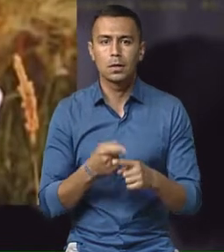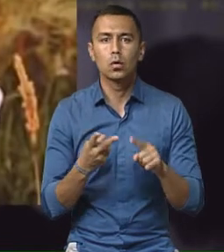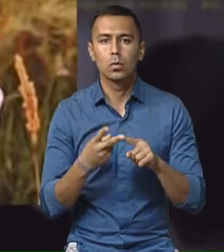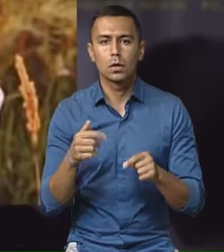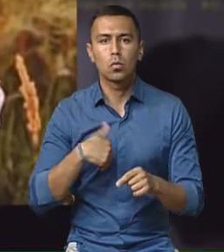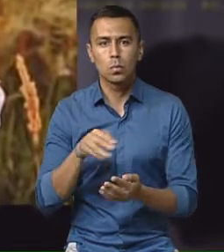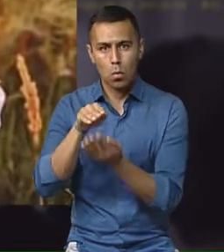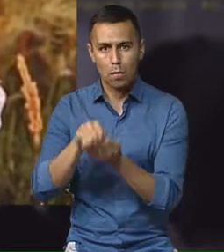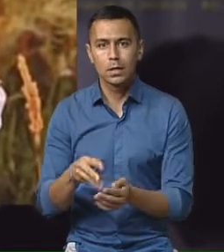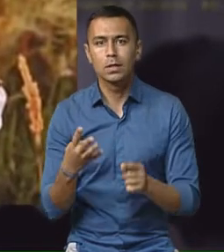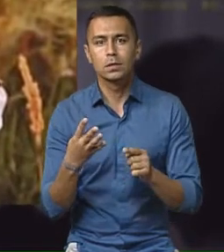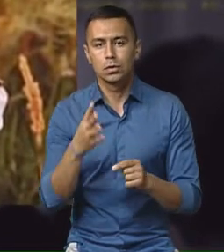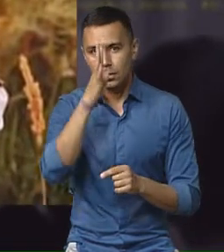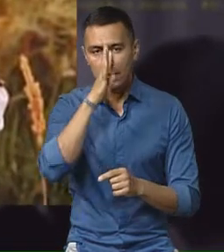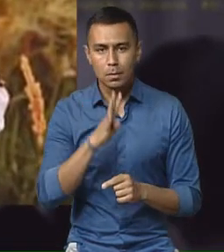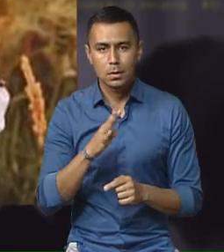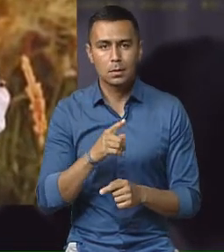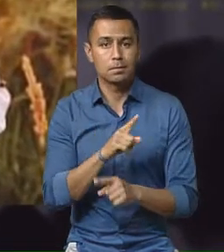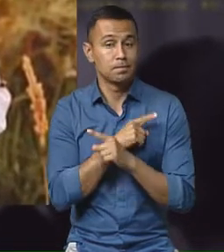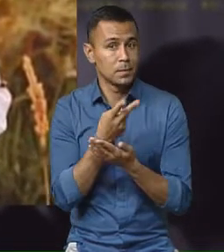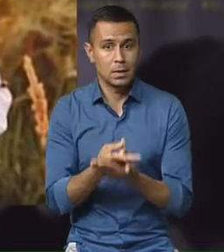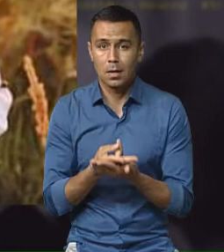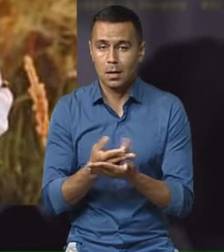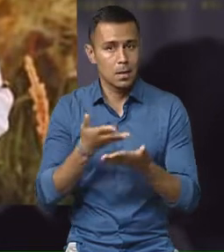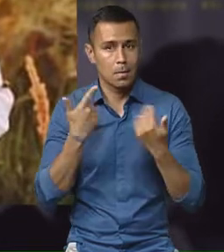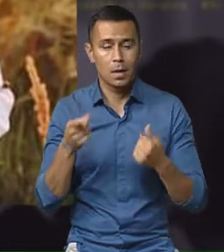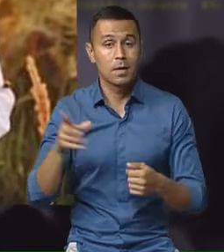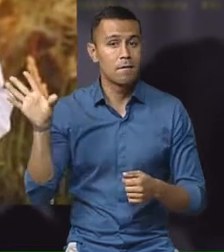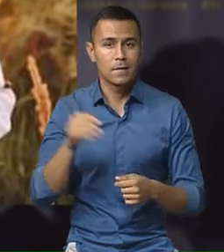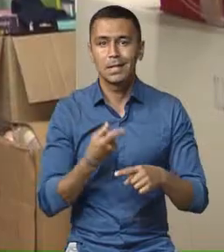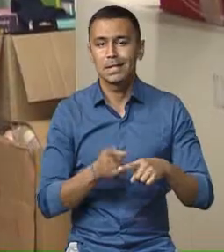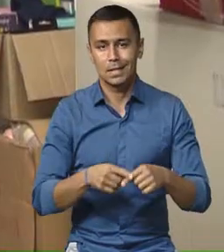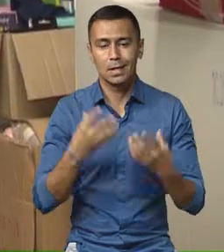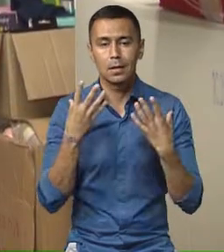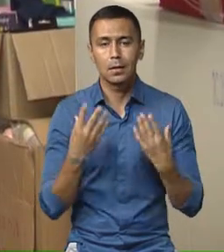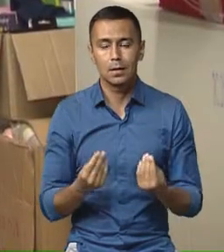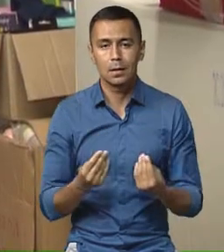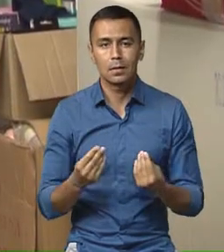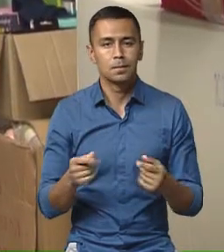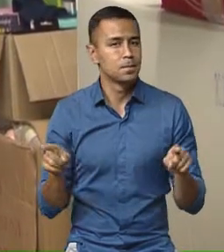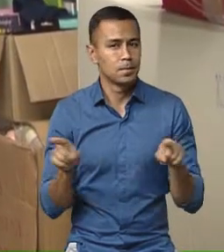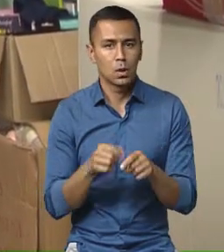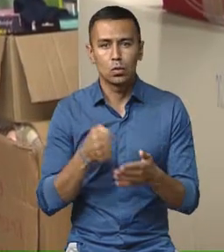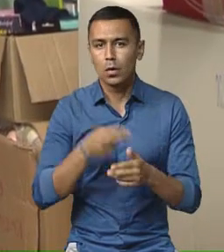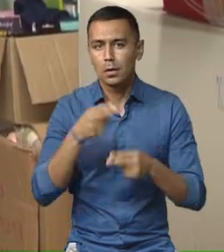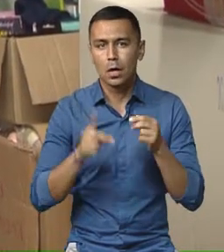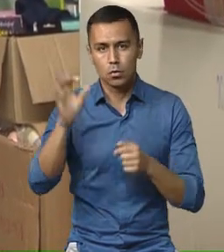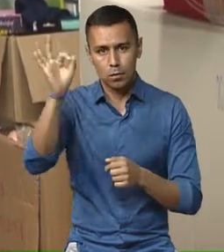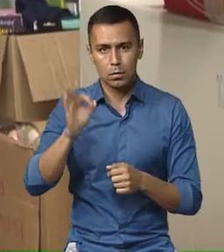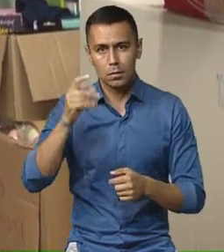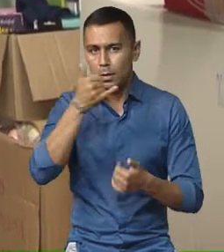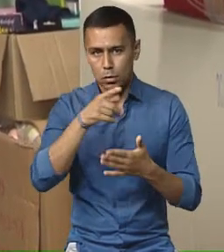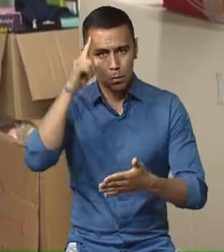хочеш поховати. Четвертий місяць пішов, тіла нема. І ти всі ці дні все одно до кінця на 100% не